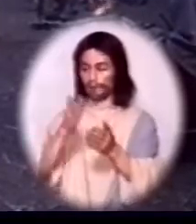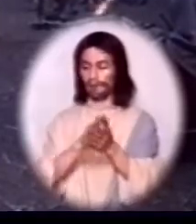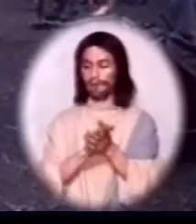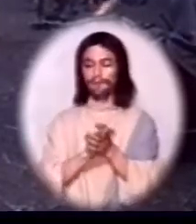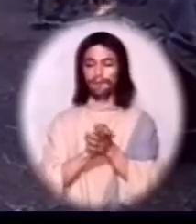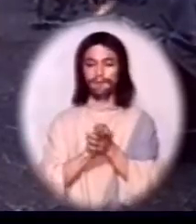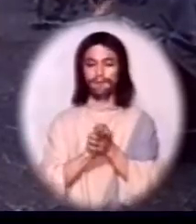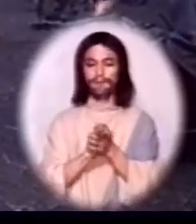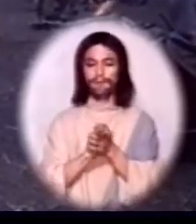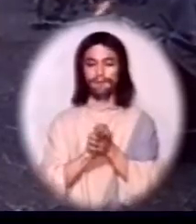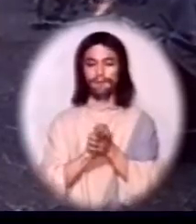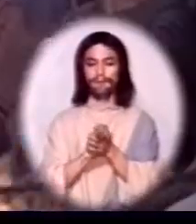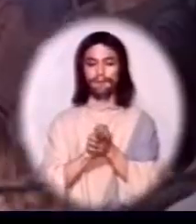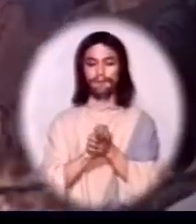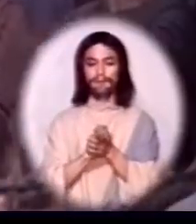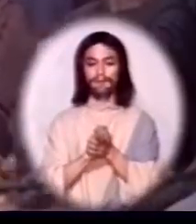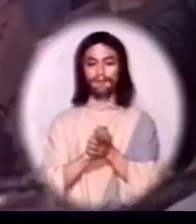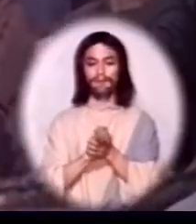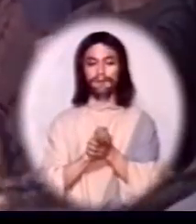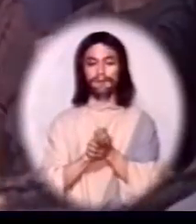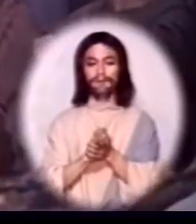구원하시겠나?